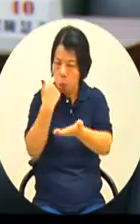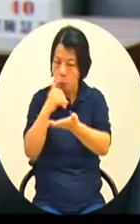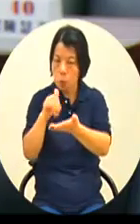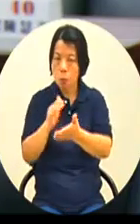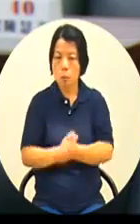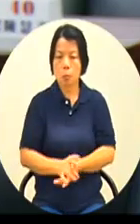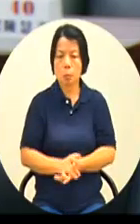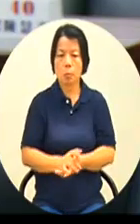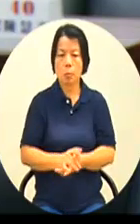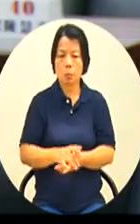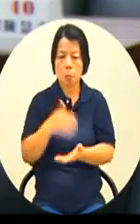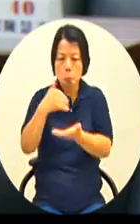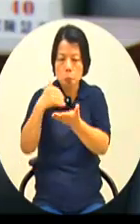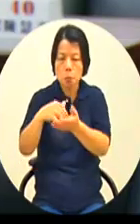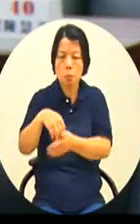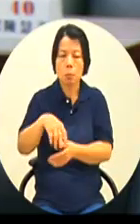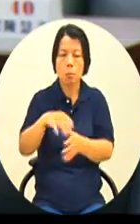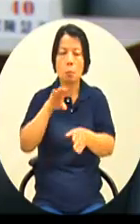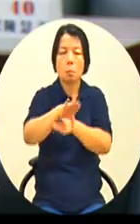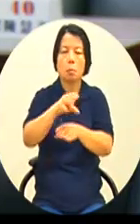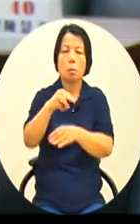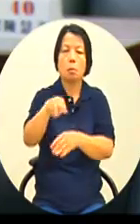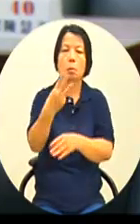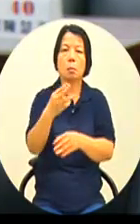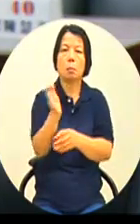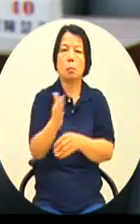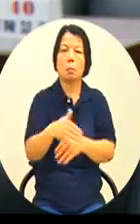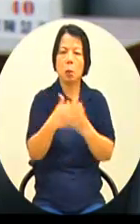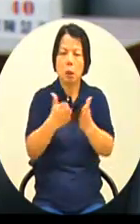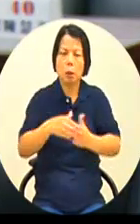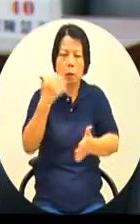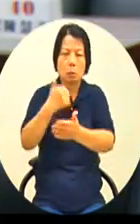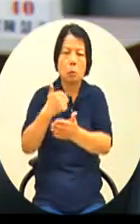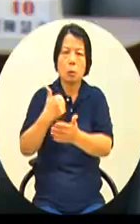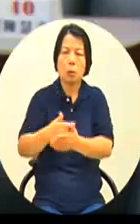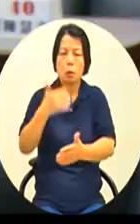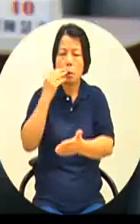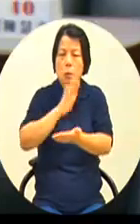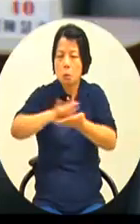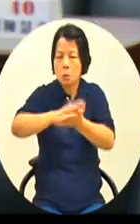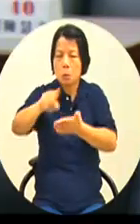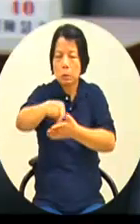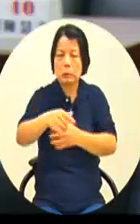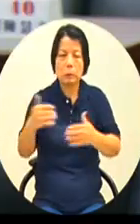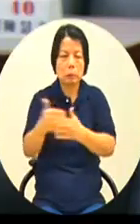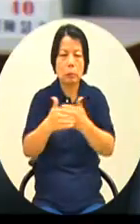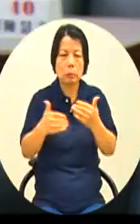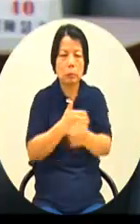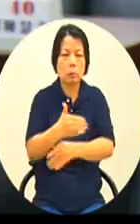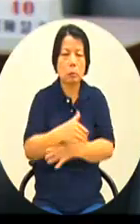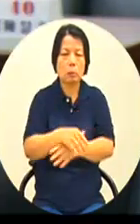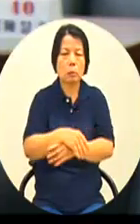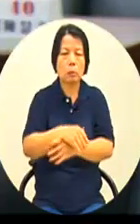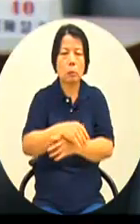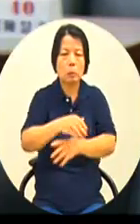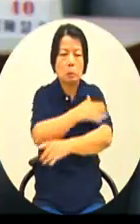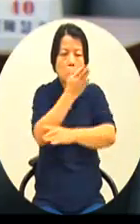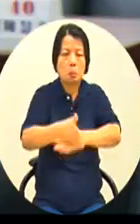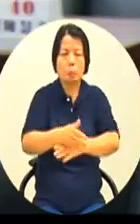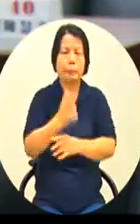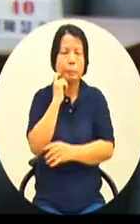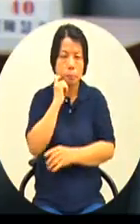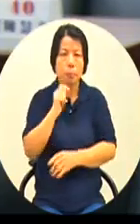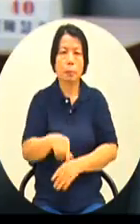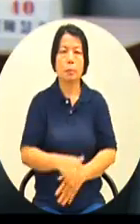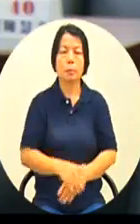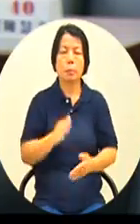多300台咧，300台无法度去解决这交通量。所以我特别急，急讲吼，将来